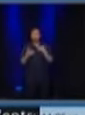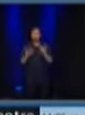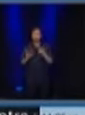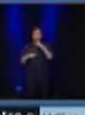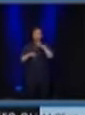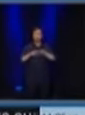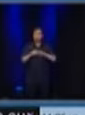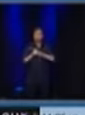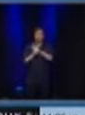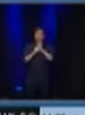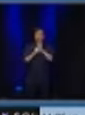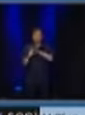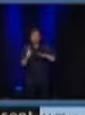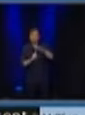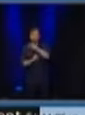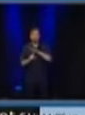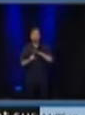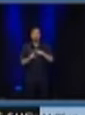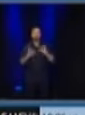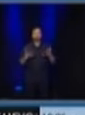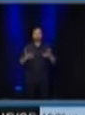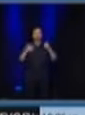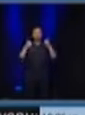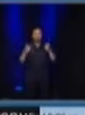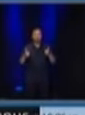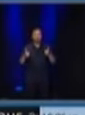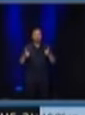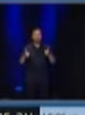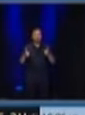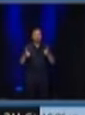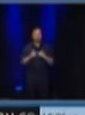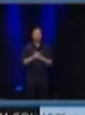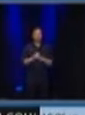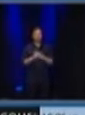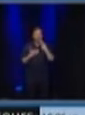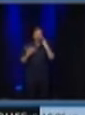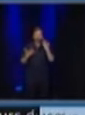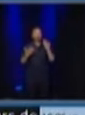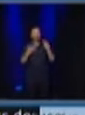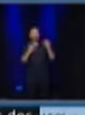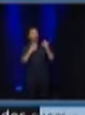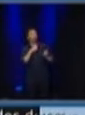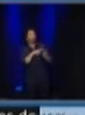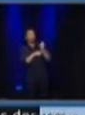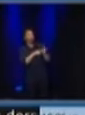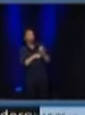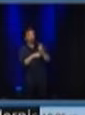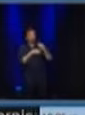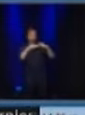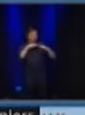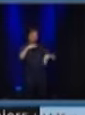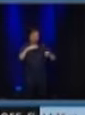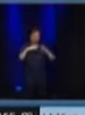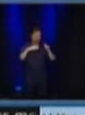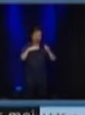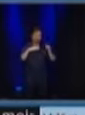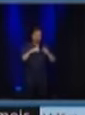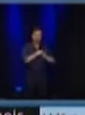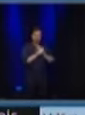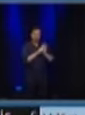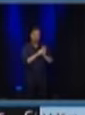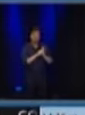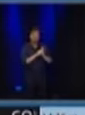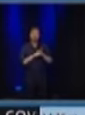situation sanitaire. Ça va bien. On a aujourd'hui moins de 100 cas. Le nombre